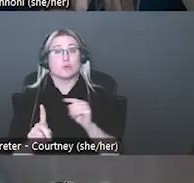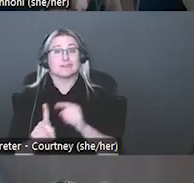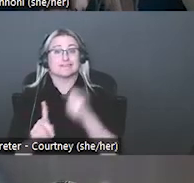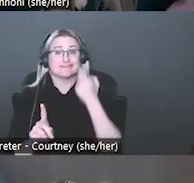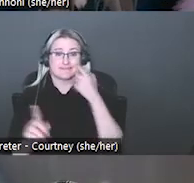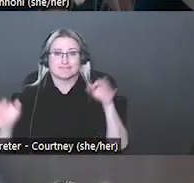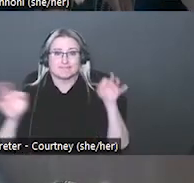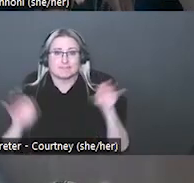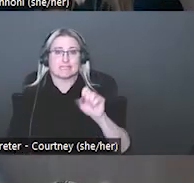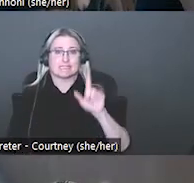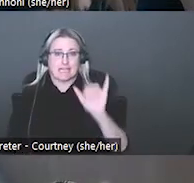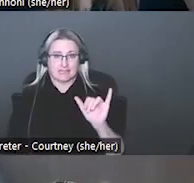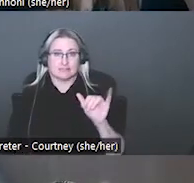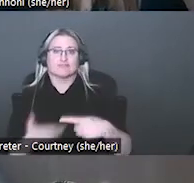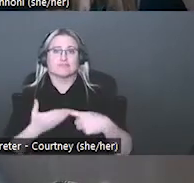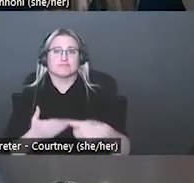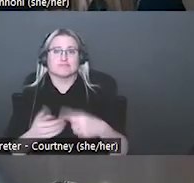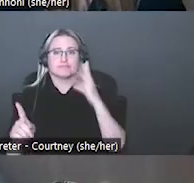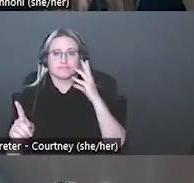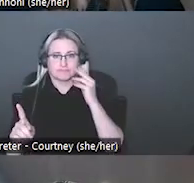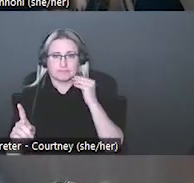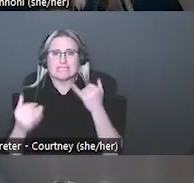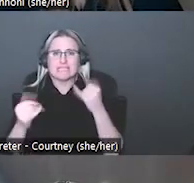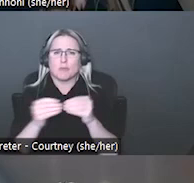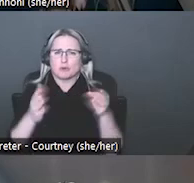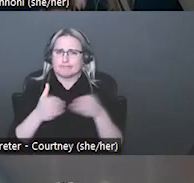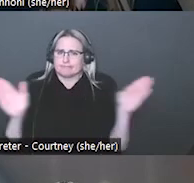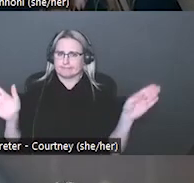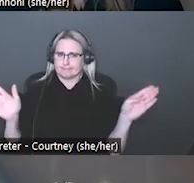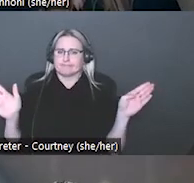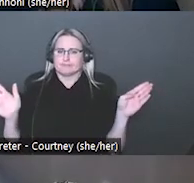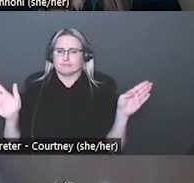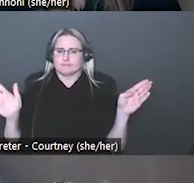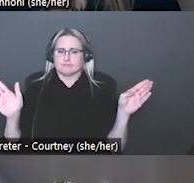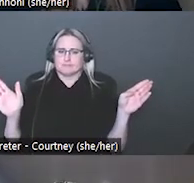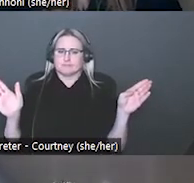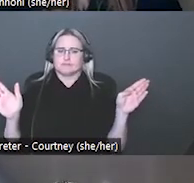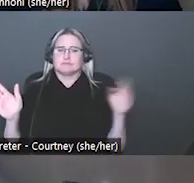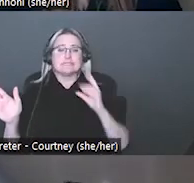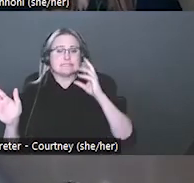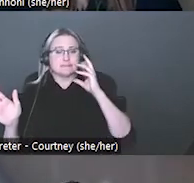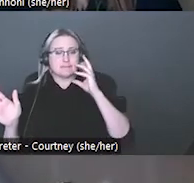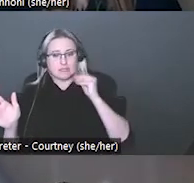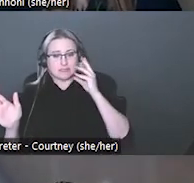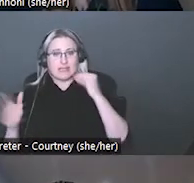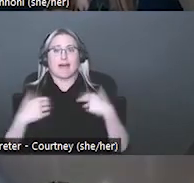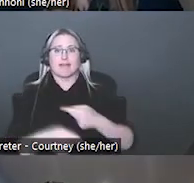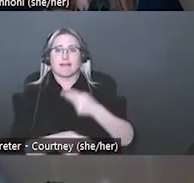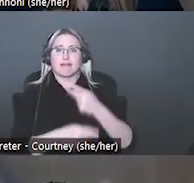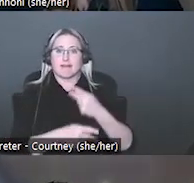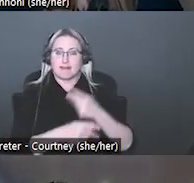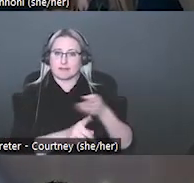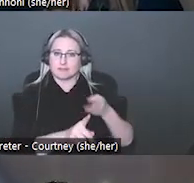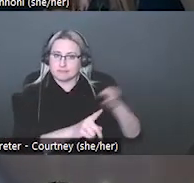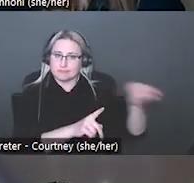discutant l'expérience individuelle de Sally, je vais prendre un peu de recul. Il faut comprendre comment les expériences en milieu de soins santé perpétuent les sentiments